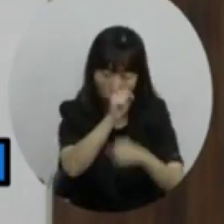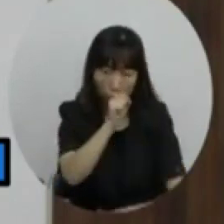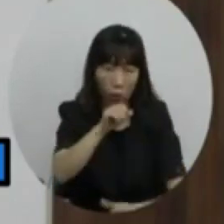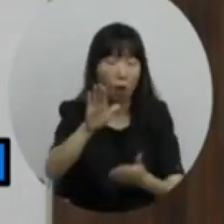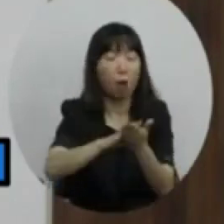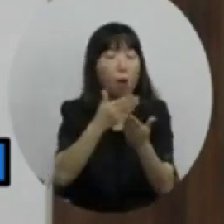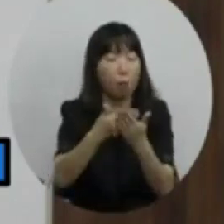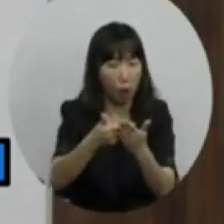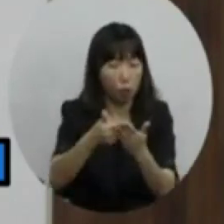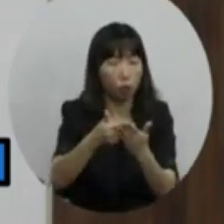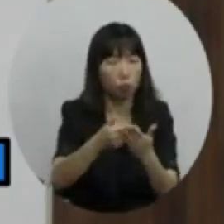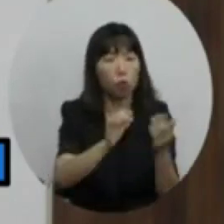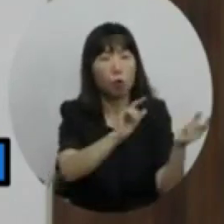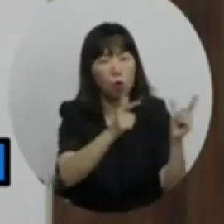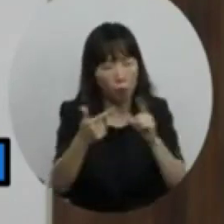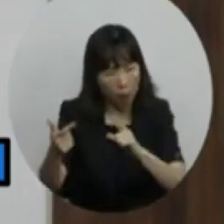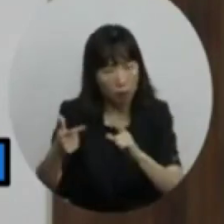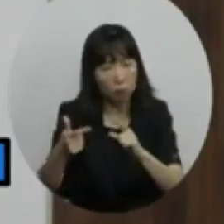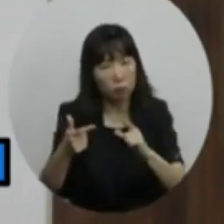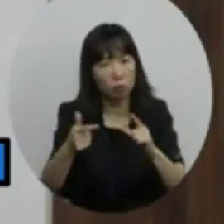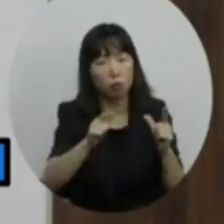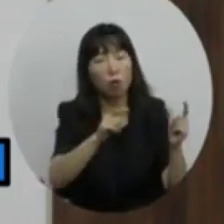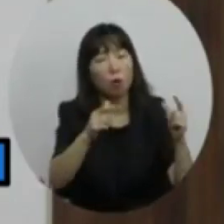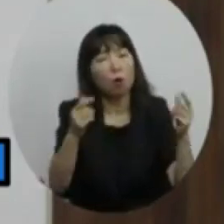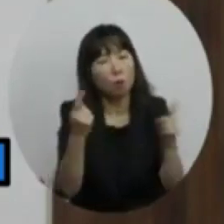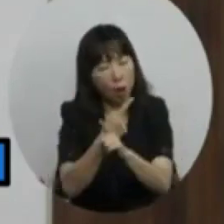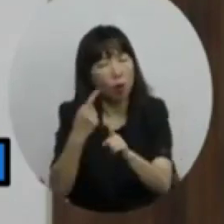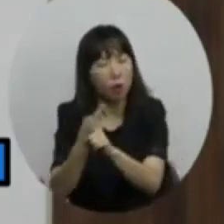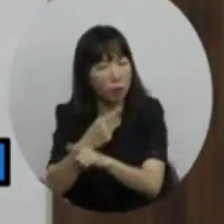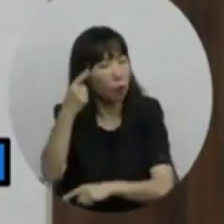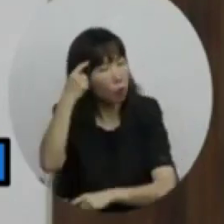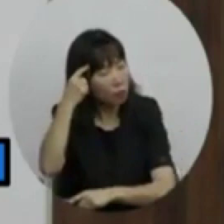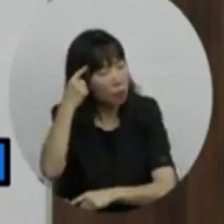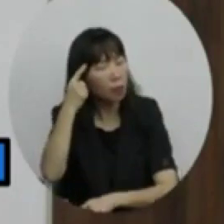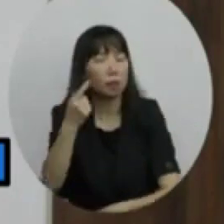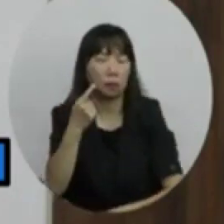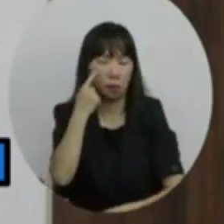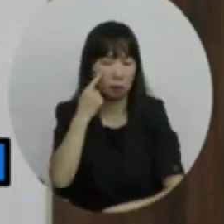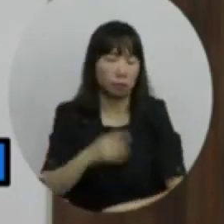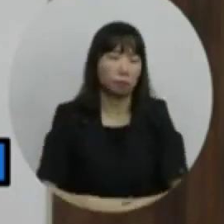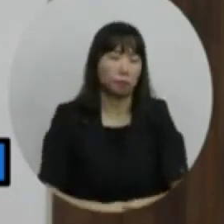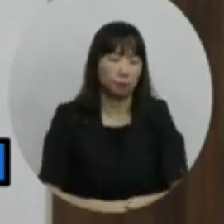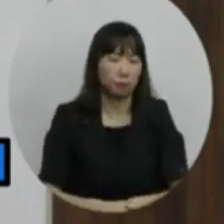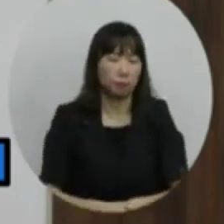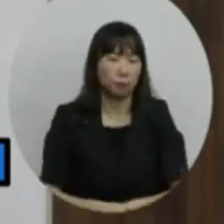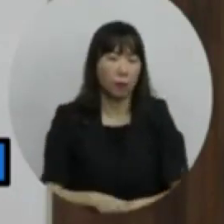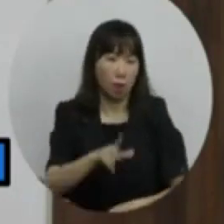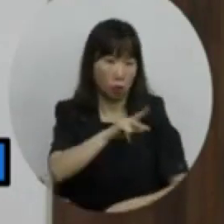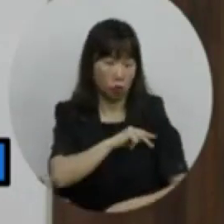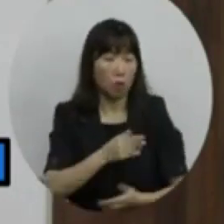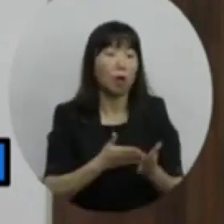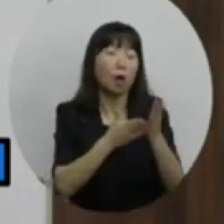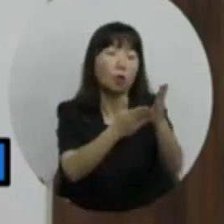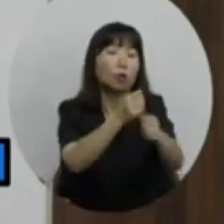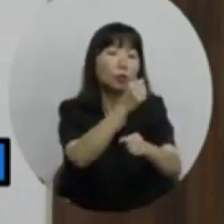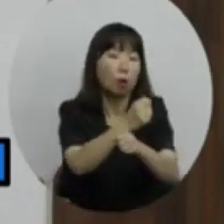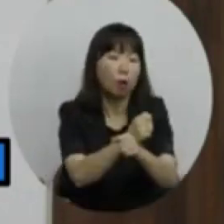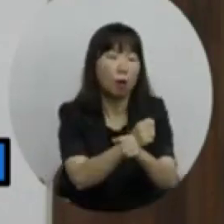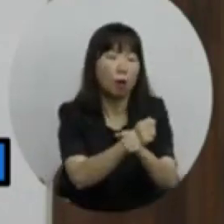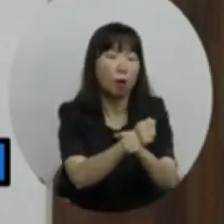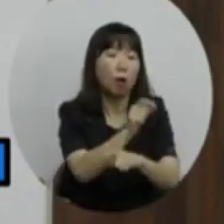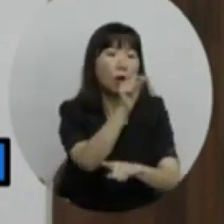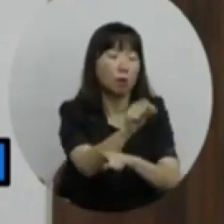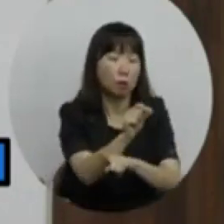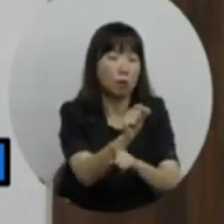가능한 개편안이 마련이 공감되어야 된다고 생각이 됩니다. 아울러 의회가 요청한 한 명의 의회 사무과